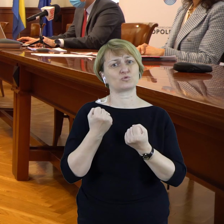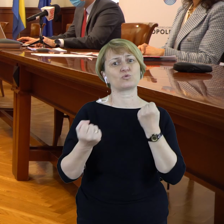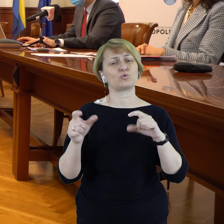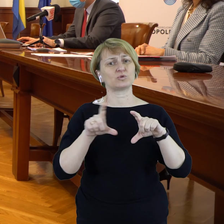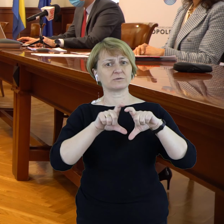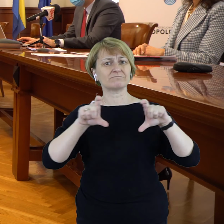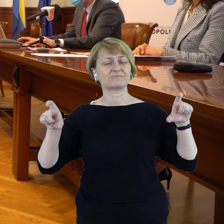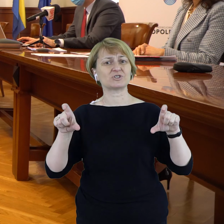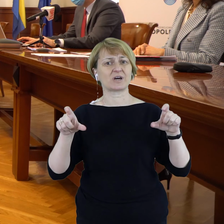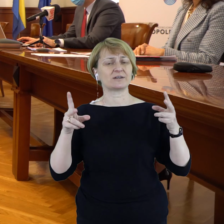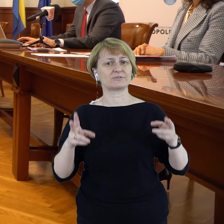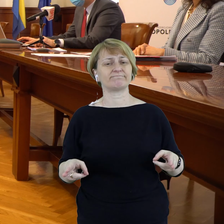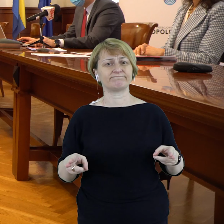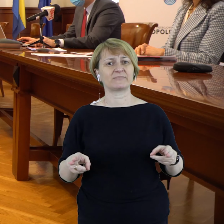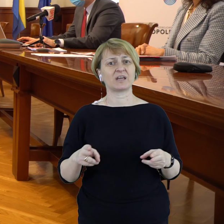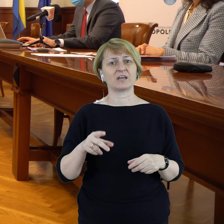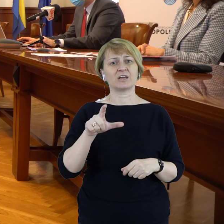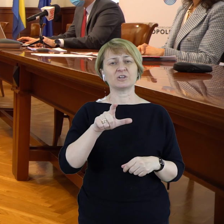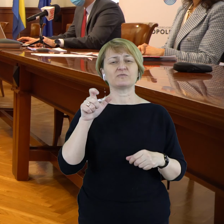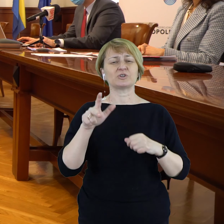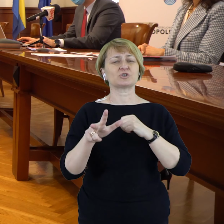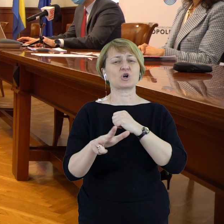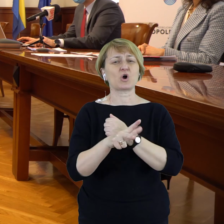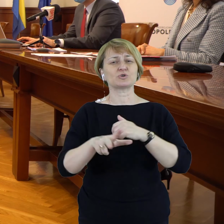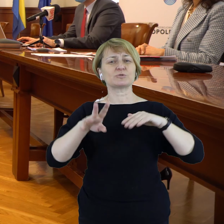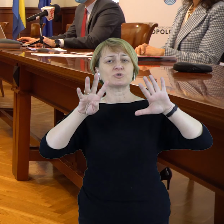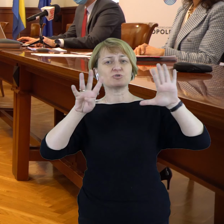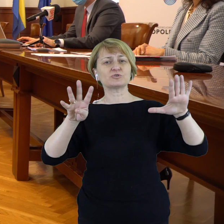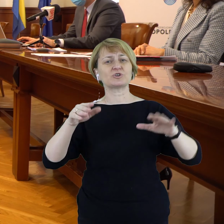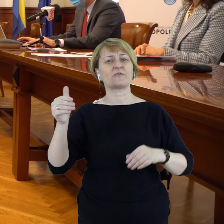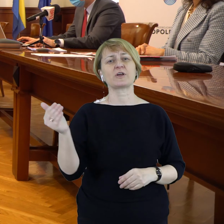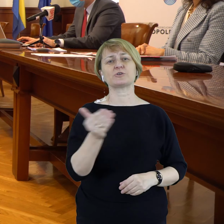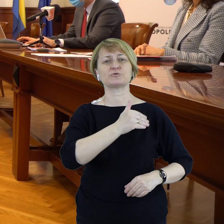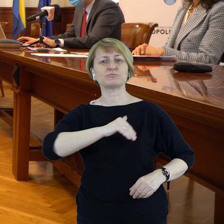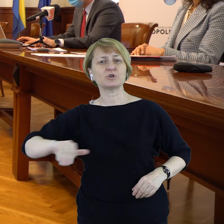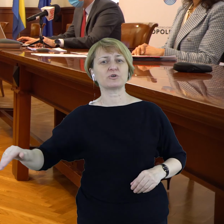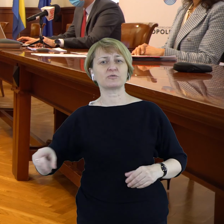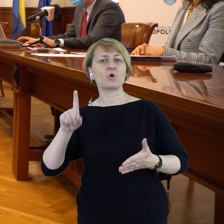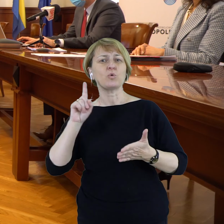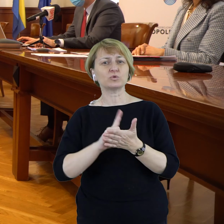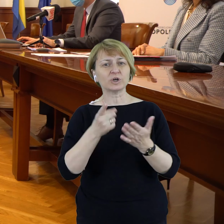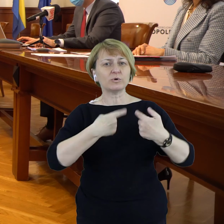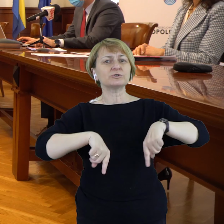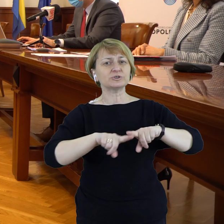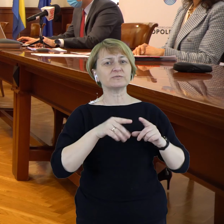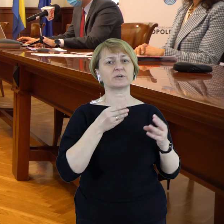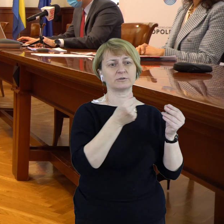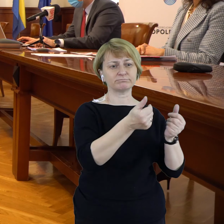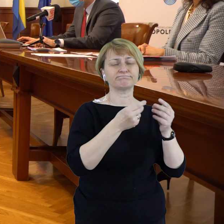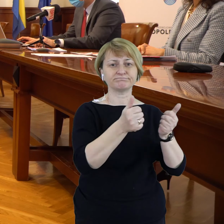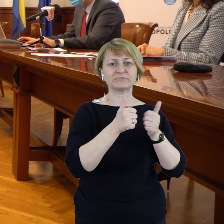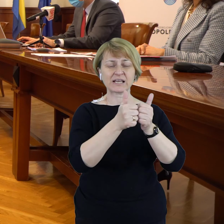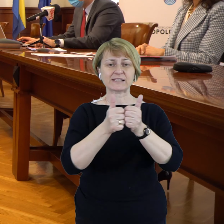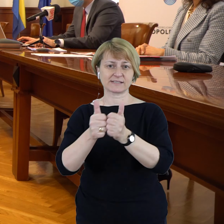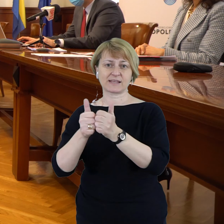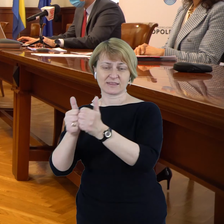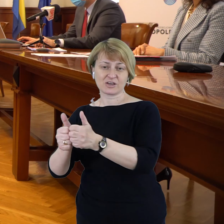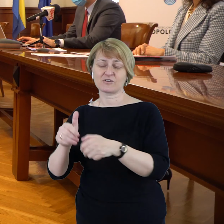czasach. Niemniej, jeszcze raz podkreślając, 289 milionów to wydatki majątkowe, jakie udało się zrealizować w